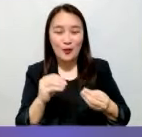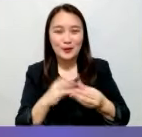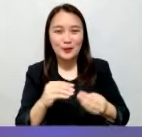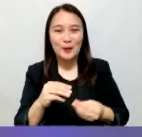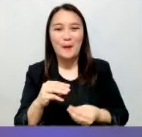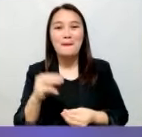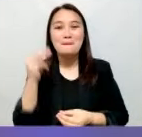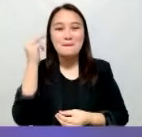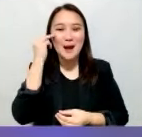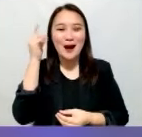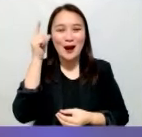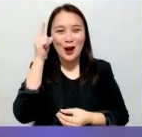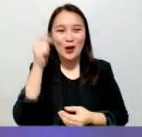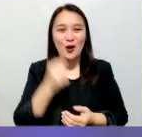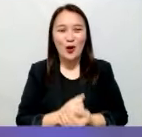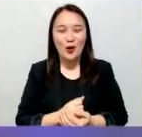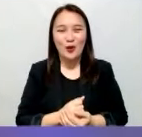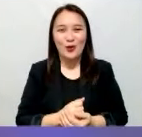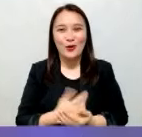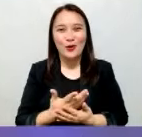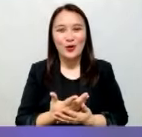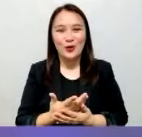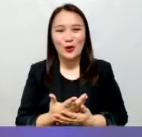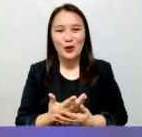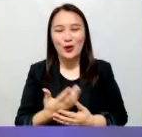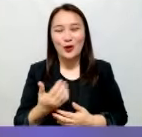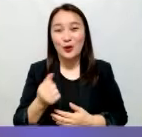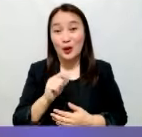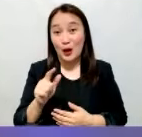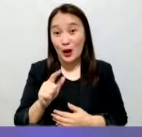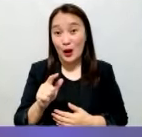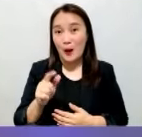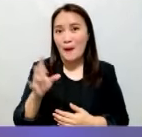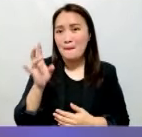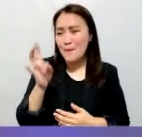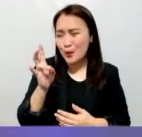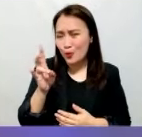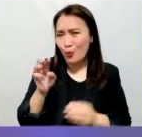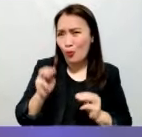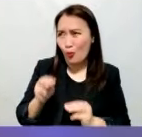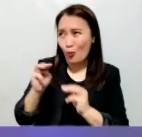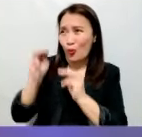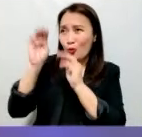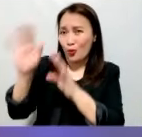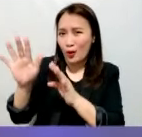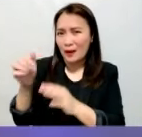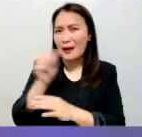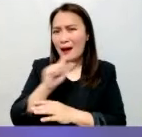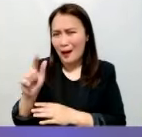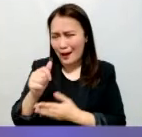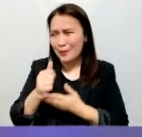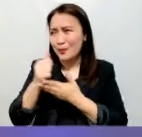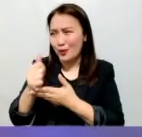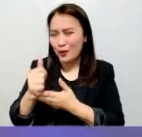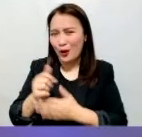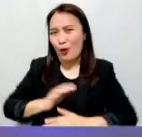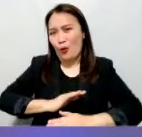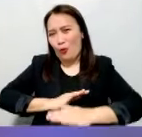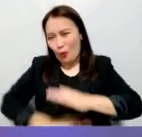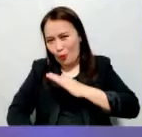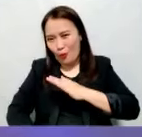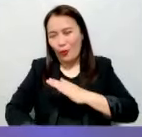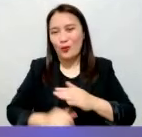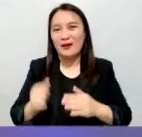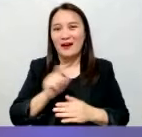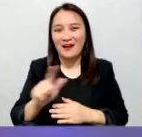Lodi Comadrona, natatawirin ang pitong bundok makapagpaanak lang, mapatao man o hayop. Aba, bumilib din